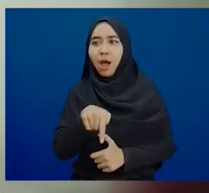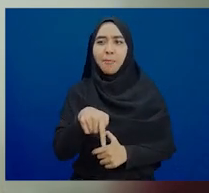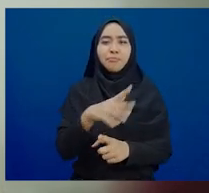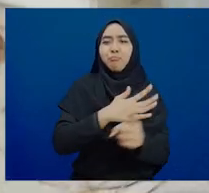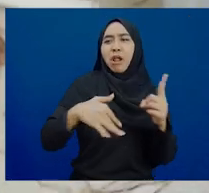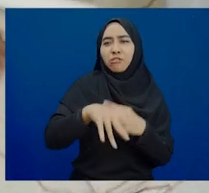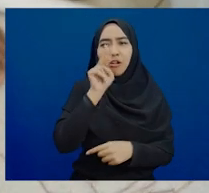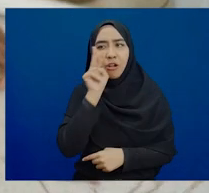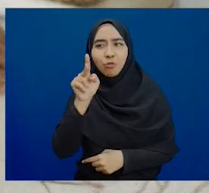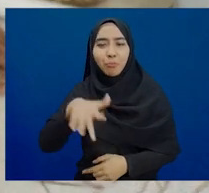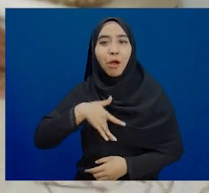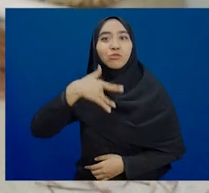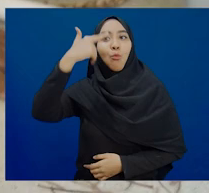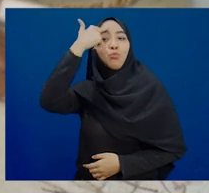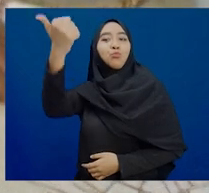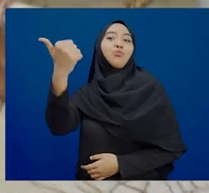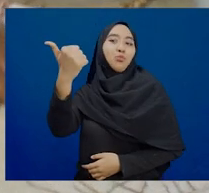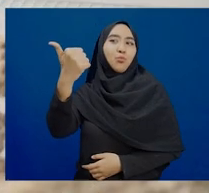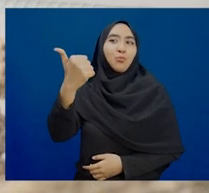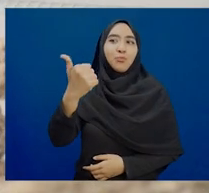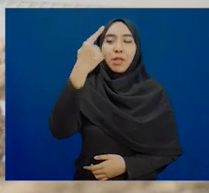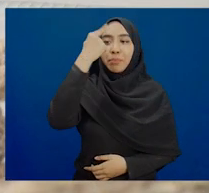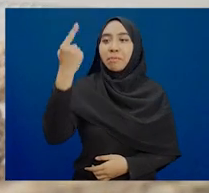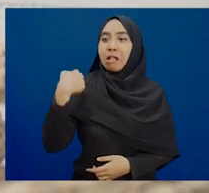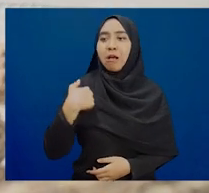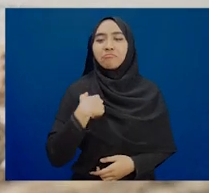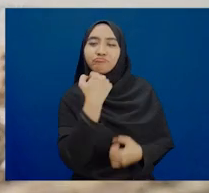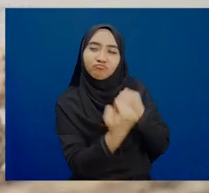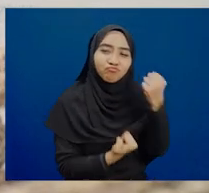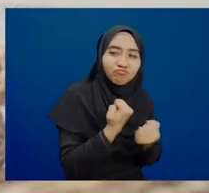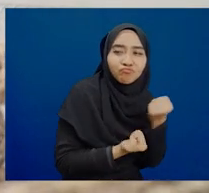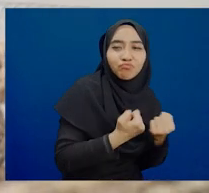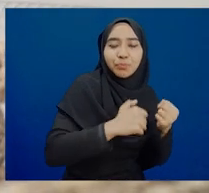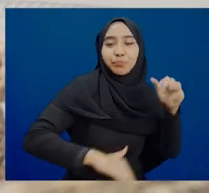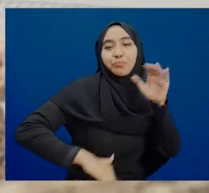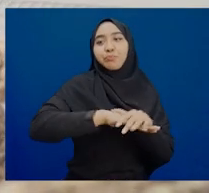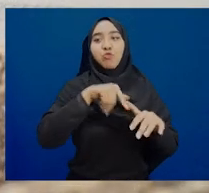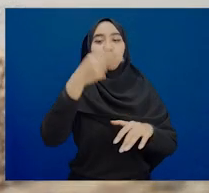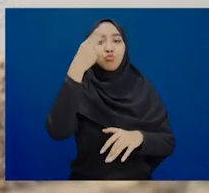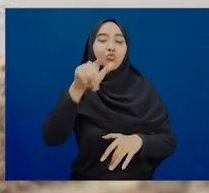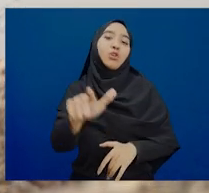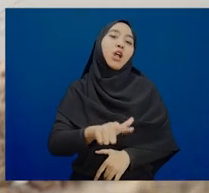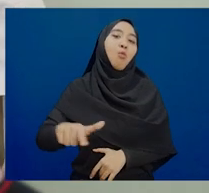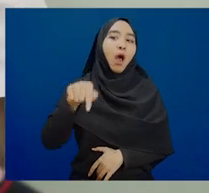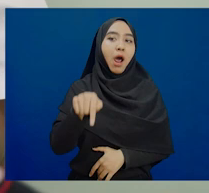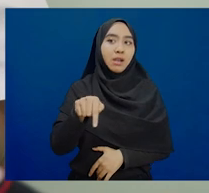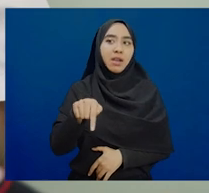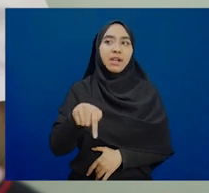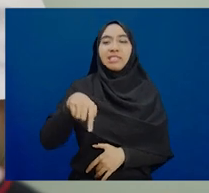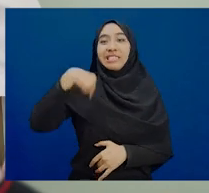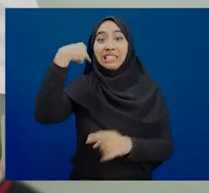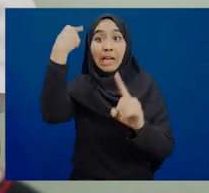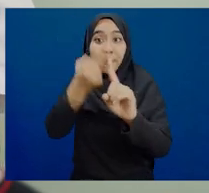nanti masyarakat juga akan melihat. Tapi kami selaku pemegang kebijakan sudah berupaya dari